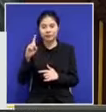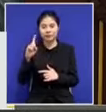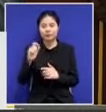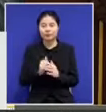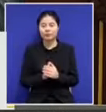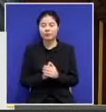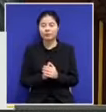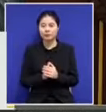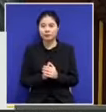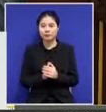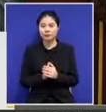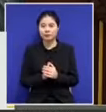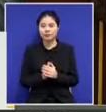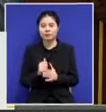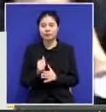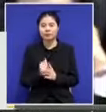ณ